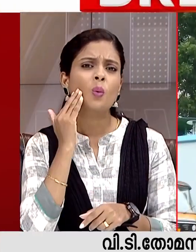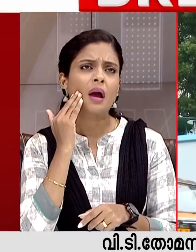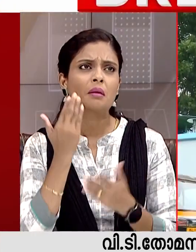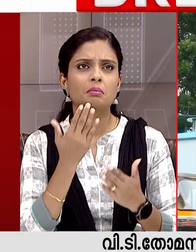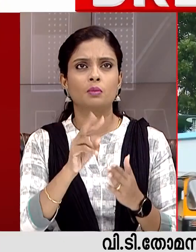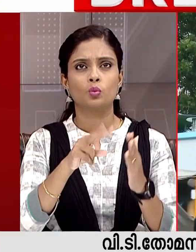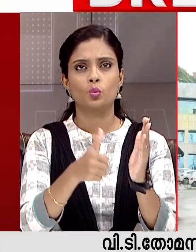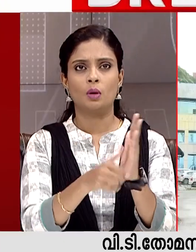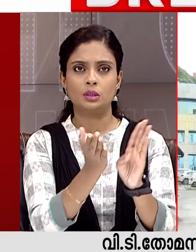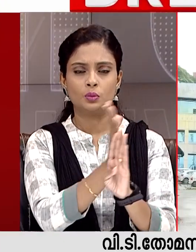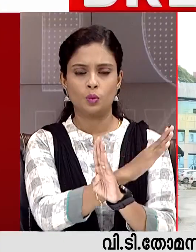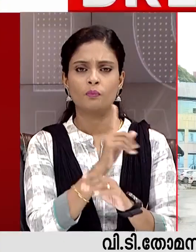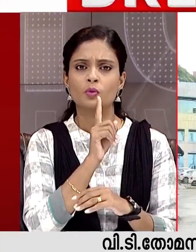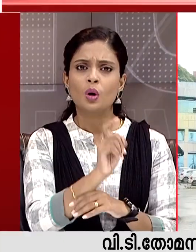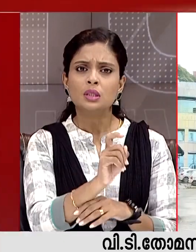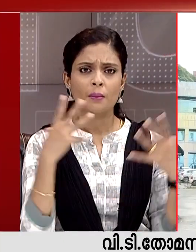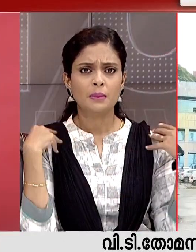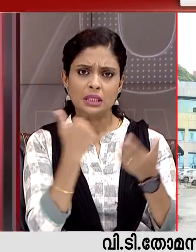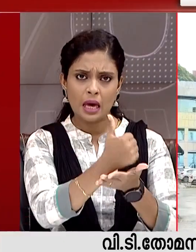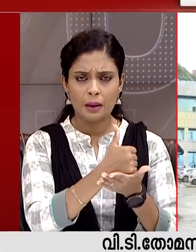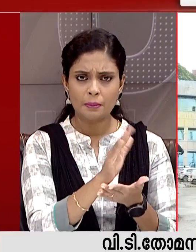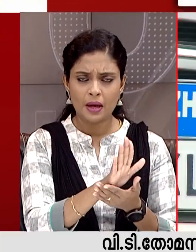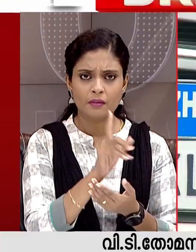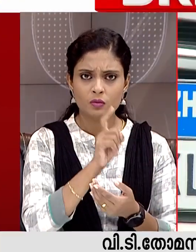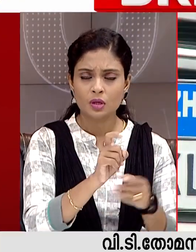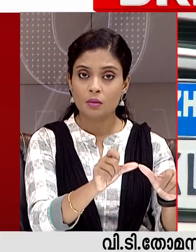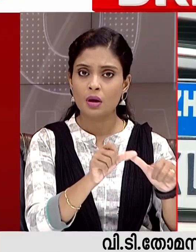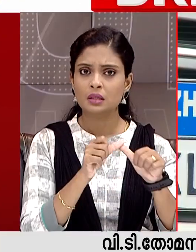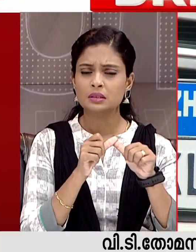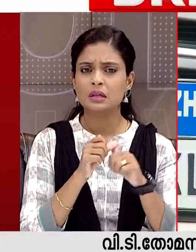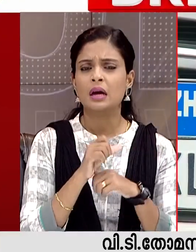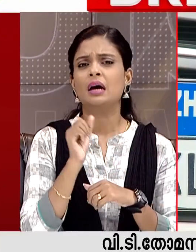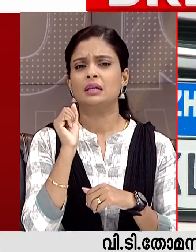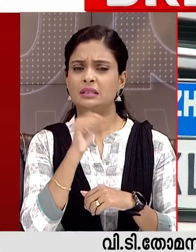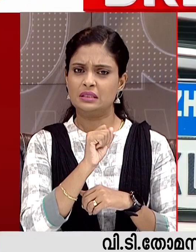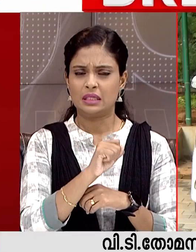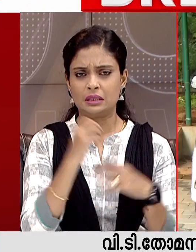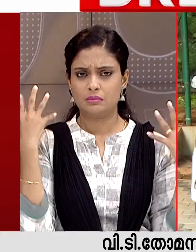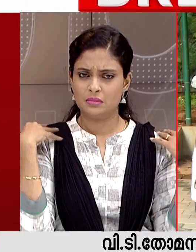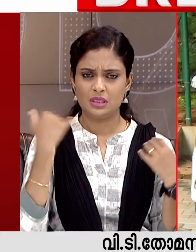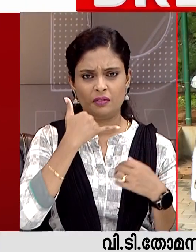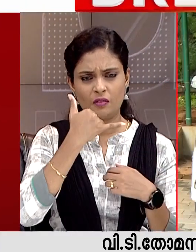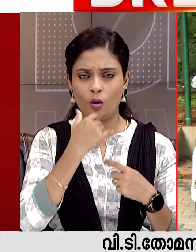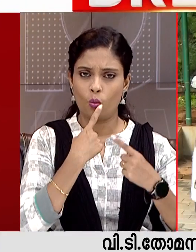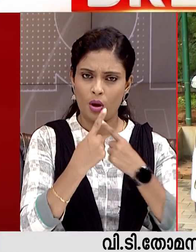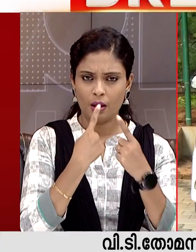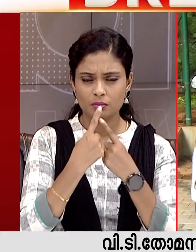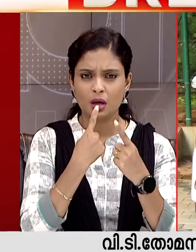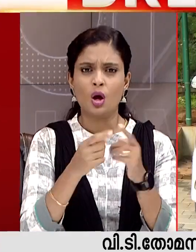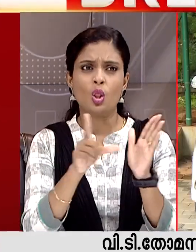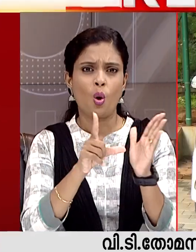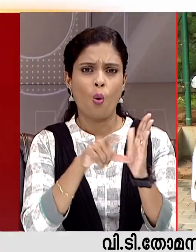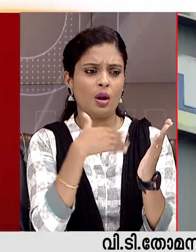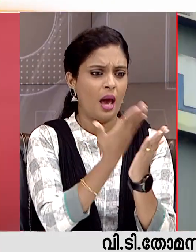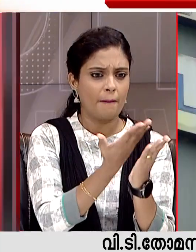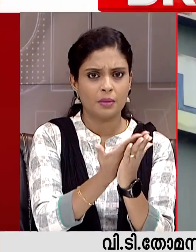മന്ത്രി സഹായിച്ചായിരുന്നോ? അതിലുള്ള സഹായങ്ങൾ ഇപ്പോ ഡിപ്പാർട്ട്മെന്റിൽ വിളിച്ച് ഈ പറഞ്ഞ ത്വരിതപ്പെടുത്താൻ പറഞ്ഞു, ലോൺ ആപ്ലിക്കേഷൻ